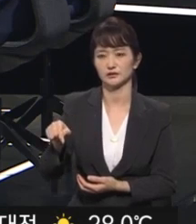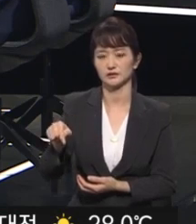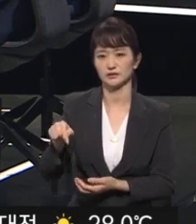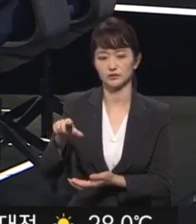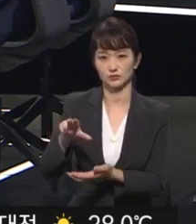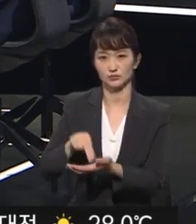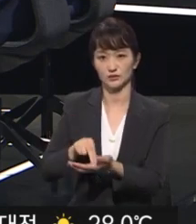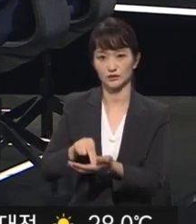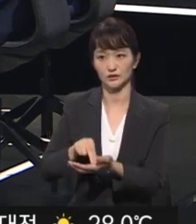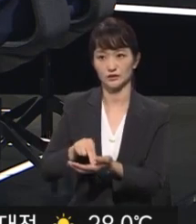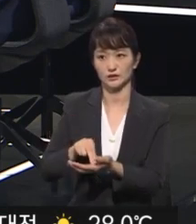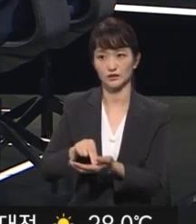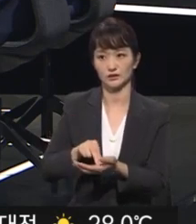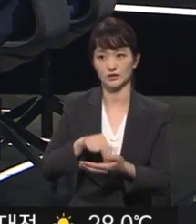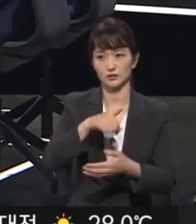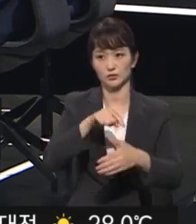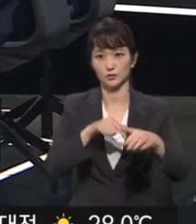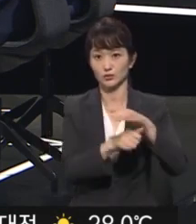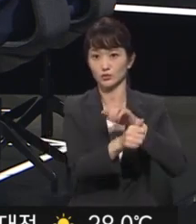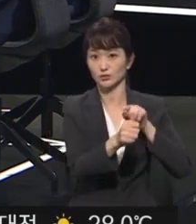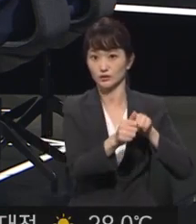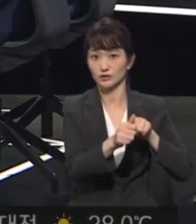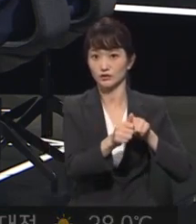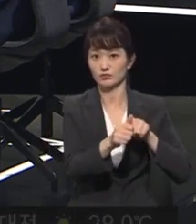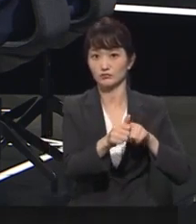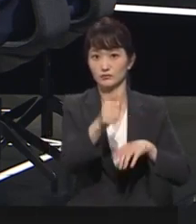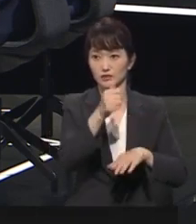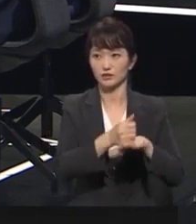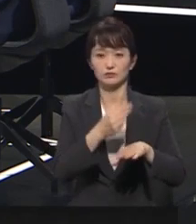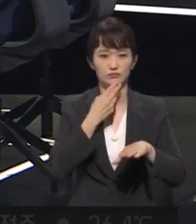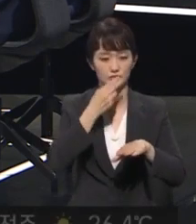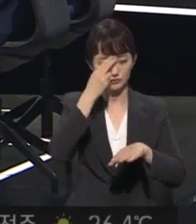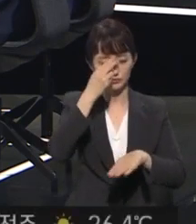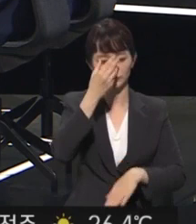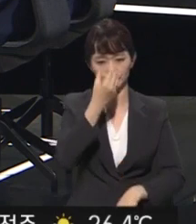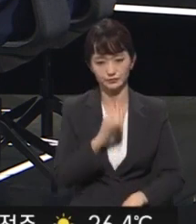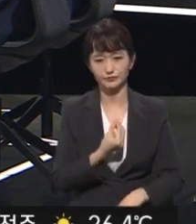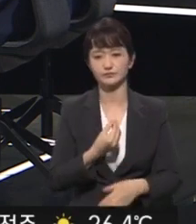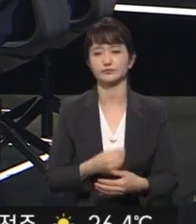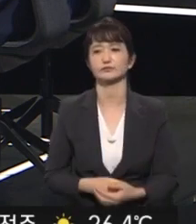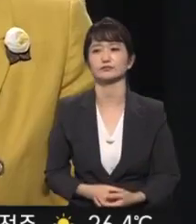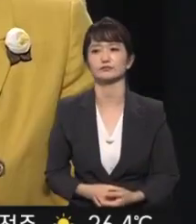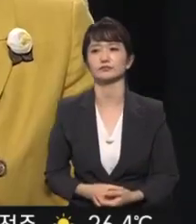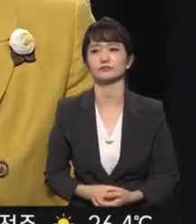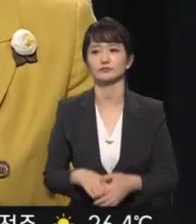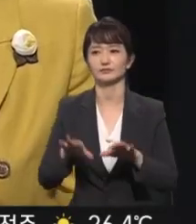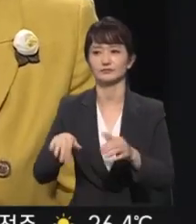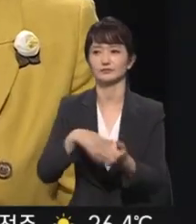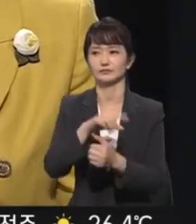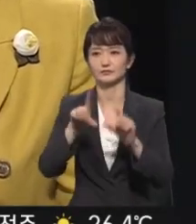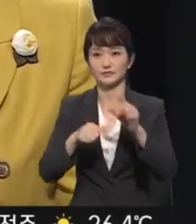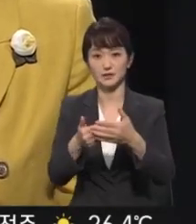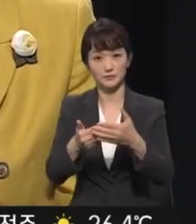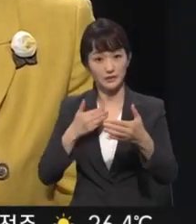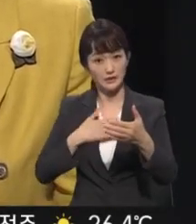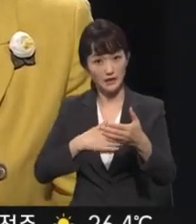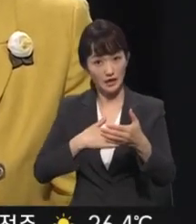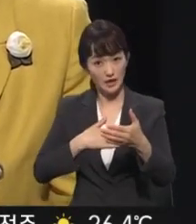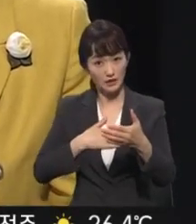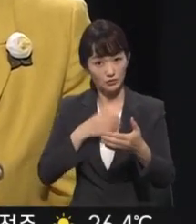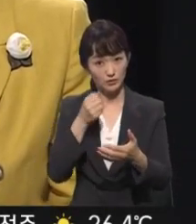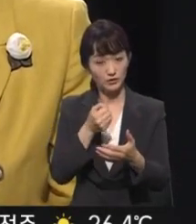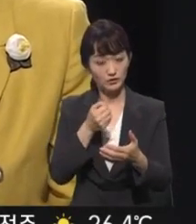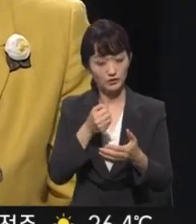구입해서 마치 오레건 처럼 뭔가 오늘의 이 상황을 더러 꺼서 내려서 예측하고 한 것인지는 모르겠습니다만